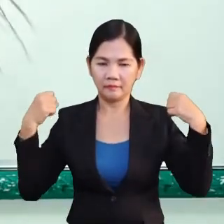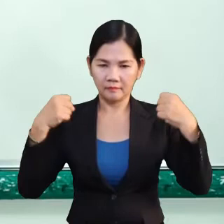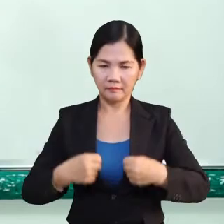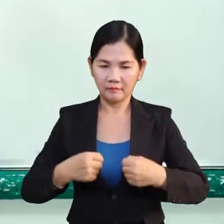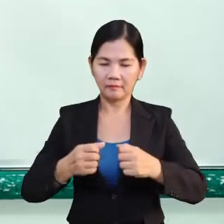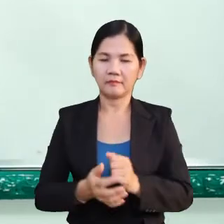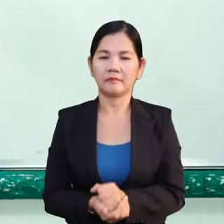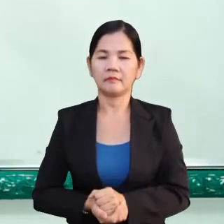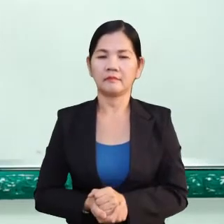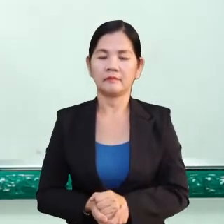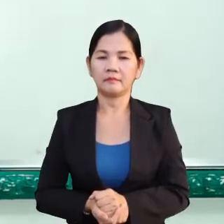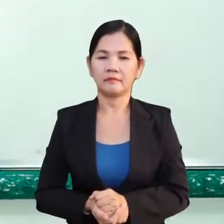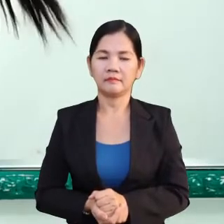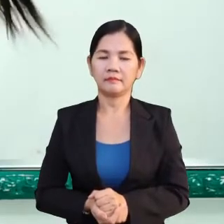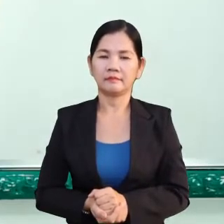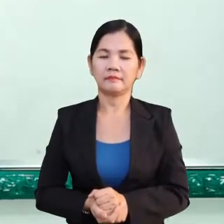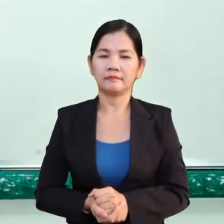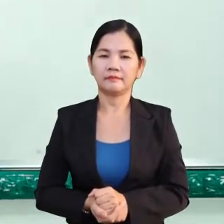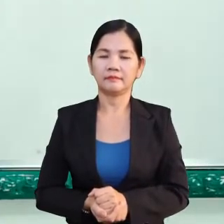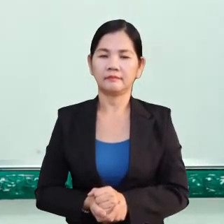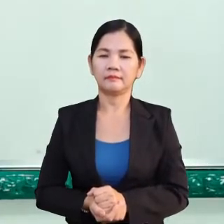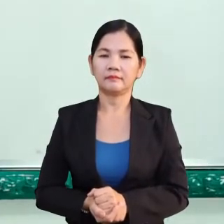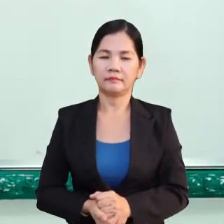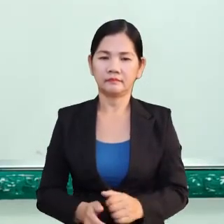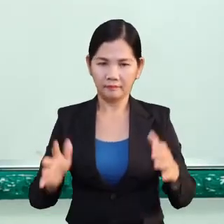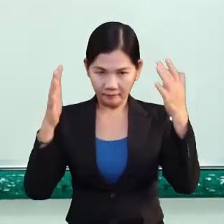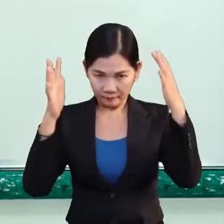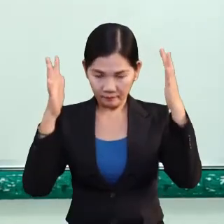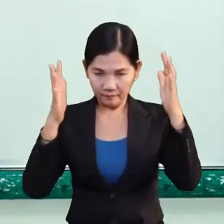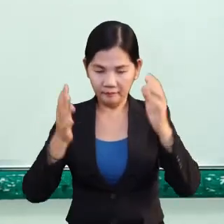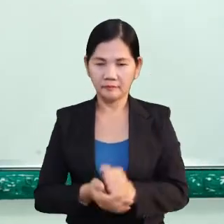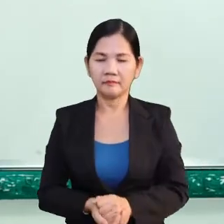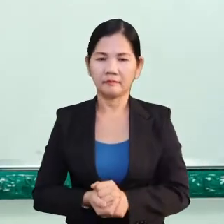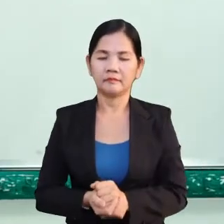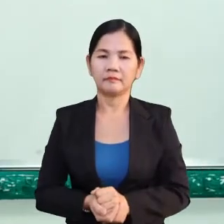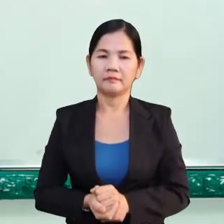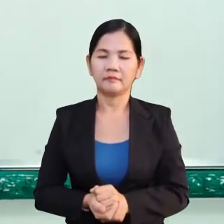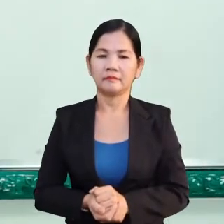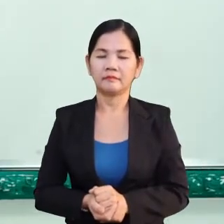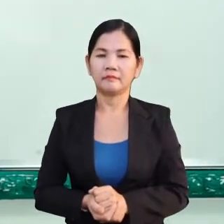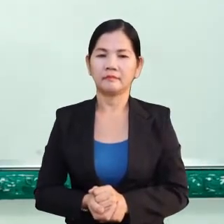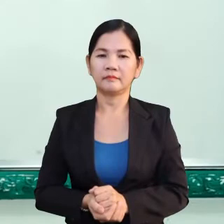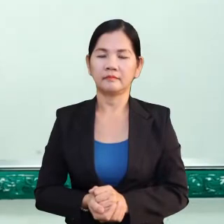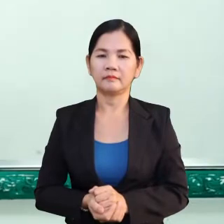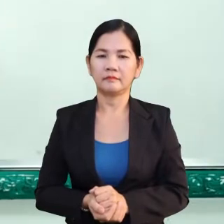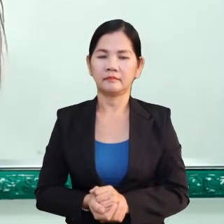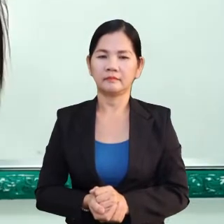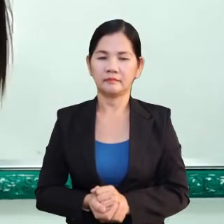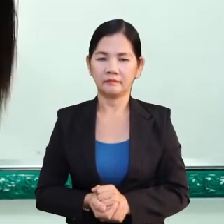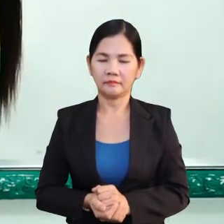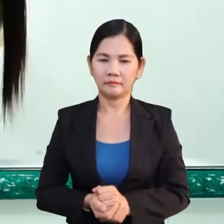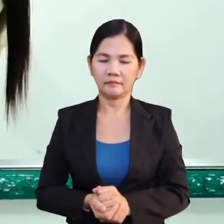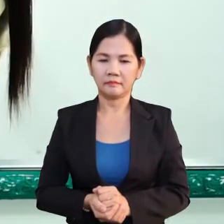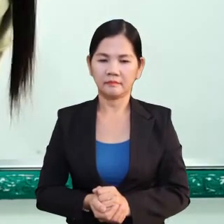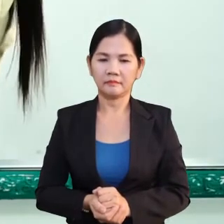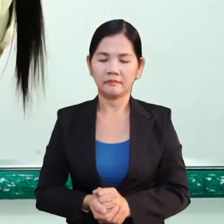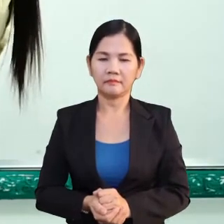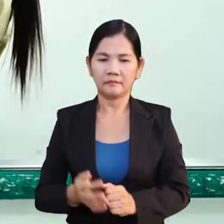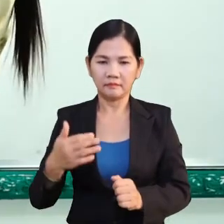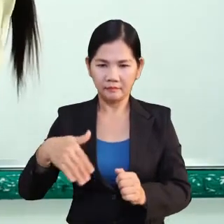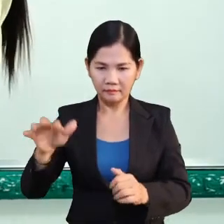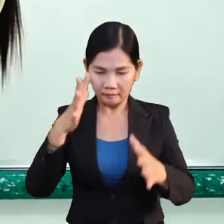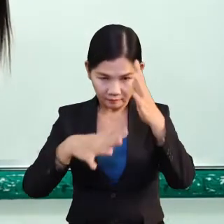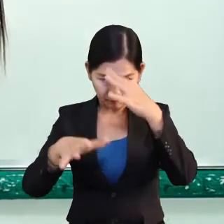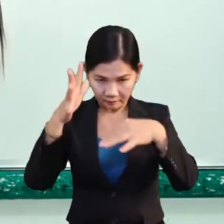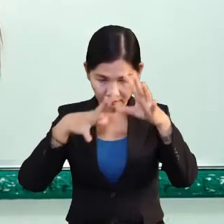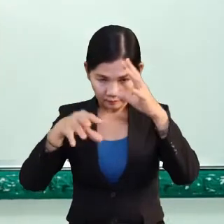រូវទៀតហ្នឹងមិនយ៉ាងណាកូនចាត្រូវទៀតហើយឆ្លាតឆ្លាតមែនតើកូនកូនរបស់អ្នកគ្រូចាមួយទៀតកូនឆ្លងទៅសាលារៀនអញ្ចឹ